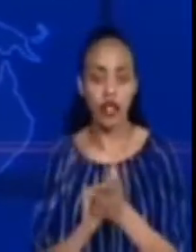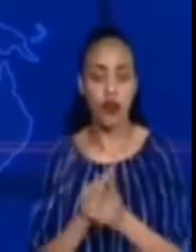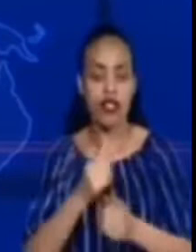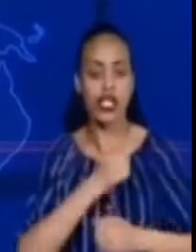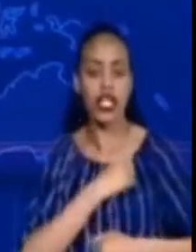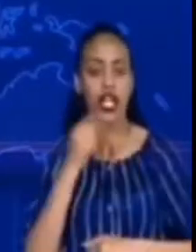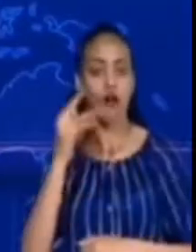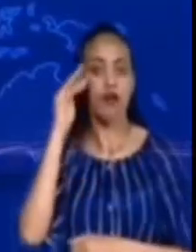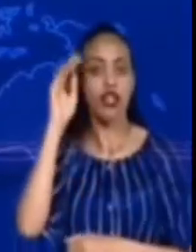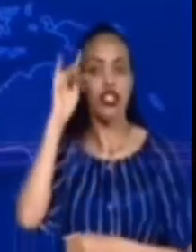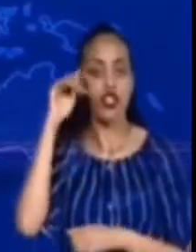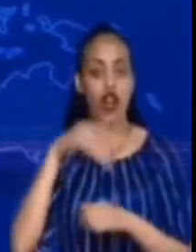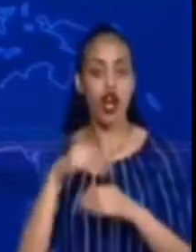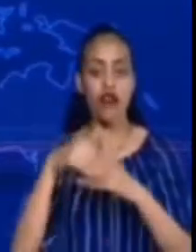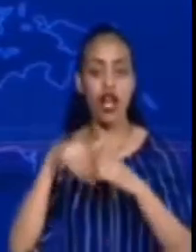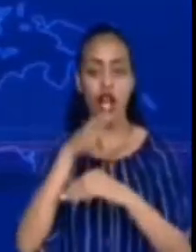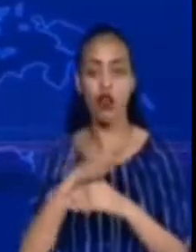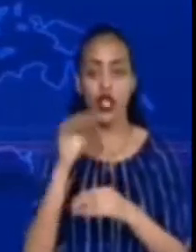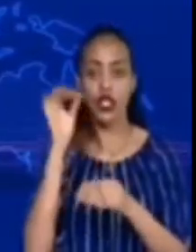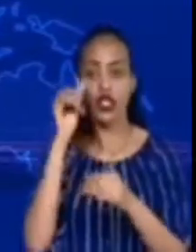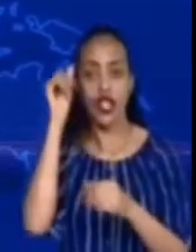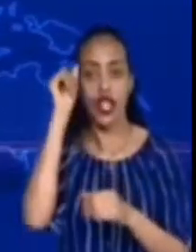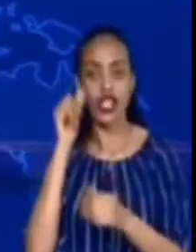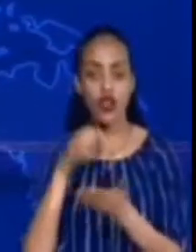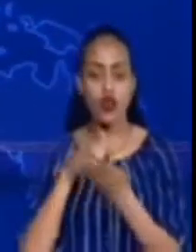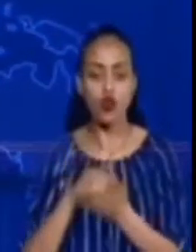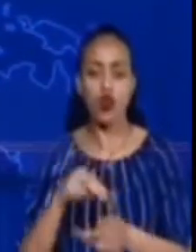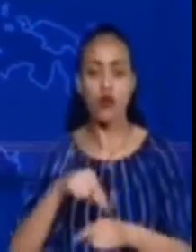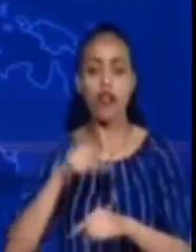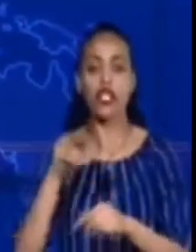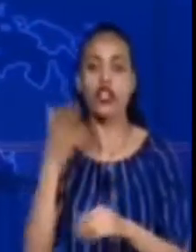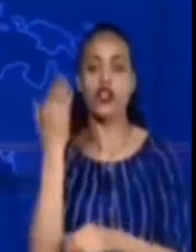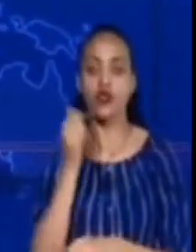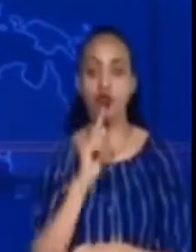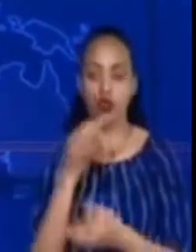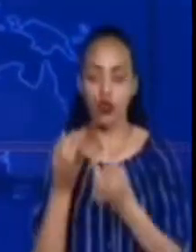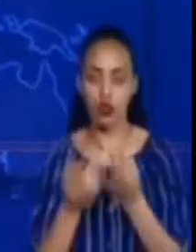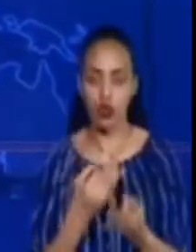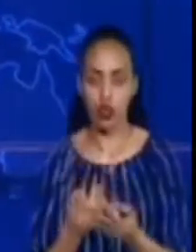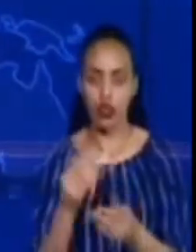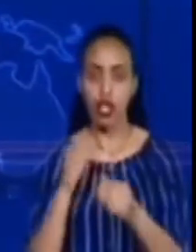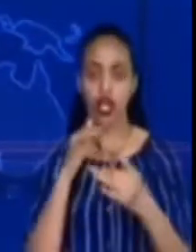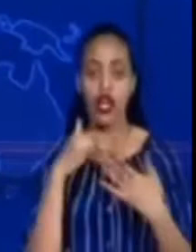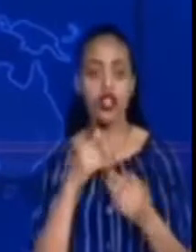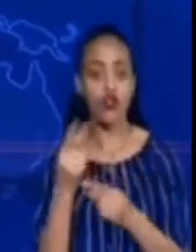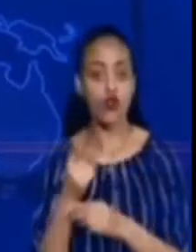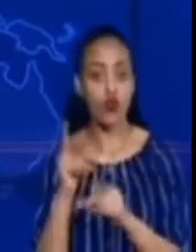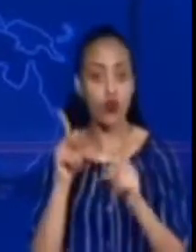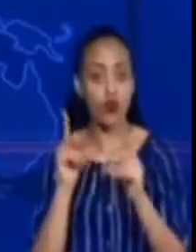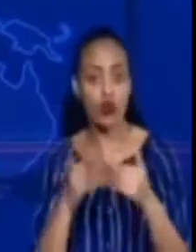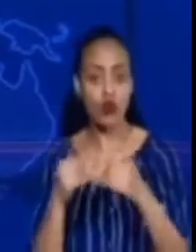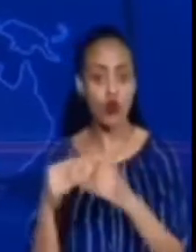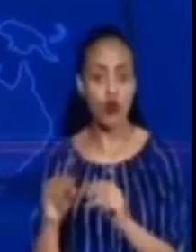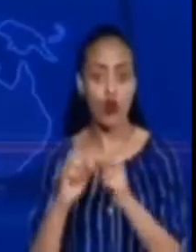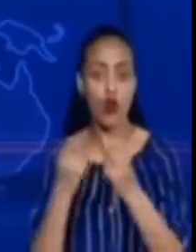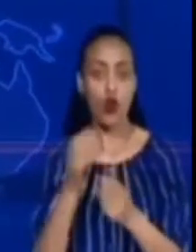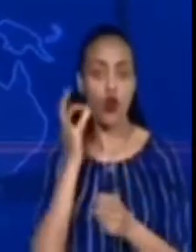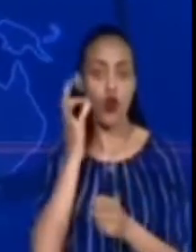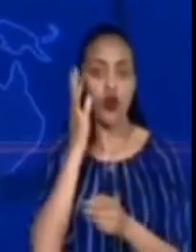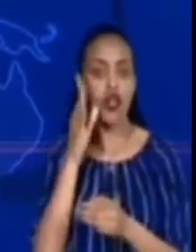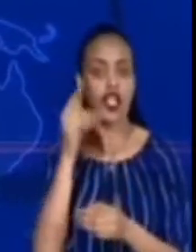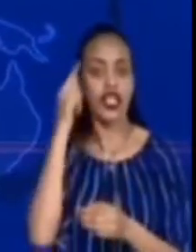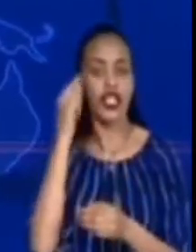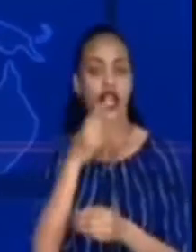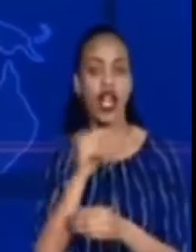ይመለሰለት ትንፋሹ ተቆርጦ ነበር ዛሬ እሪኩም ዘመዳ ዘመድኩን ዛሬ ሞቶ ነበረ እሪኩም ዘመዳ